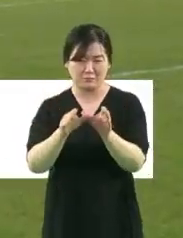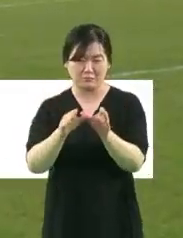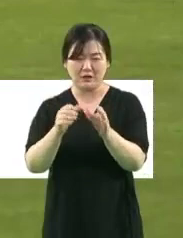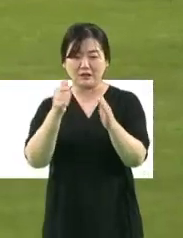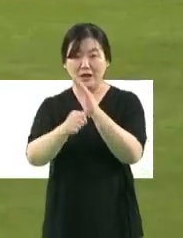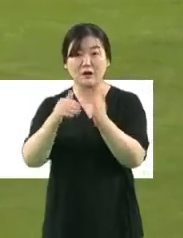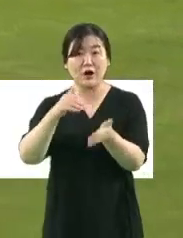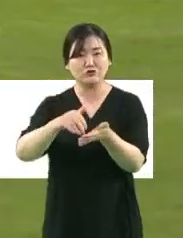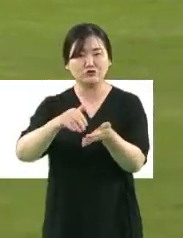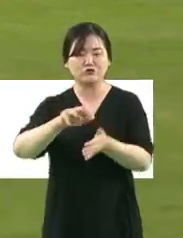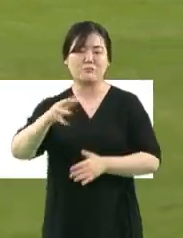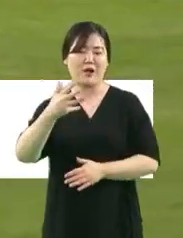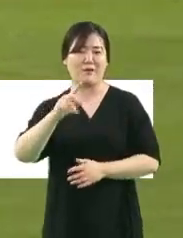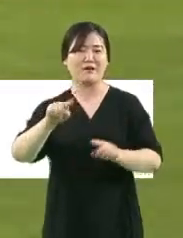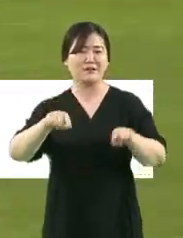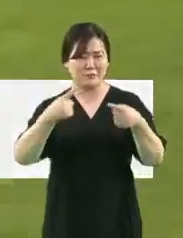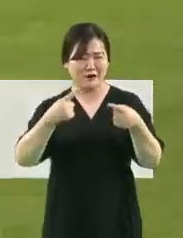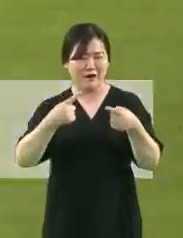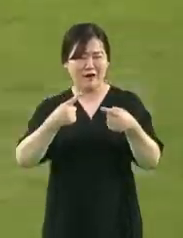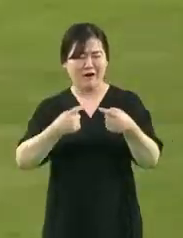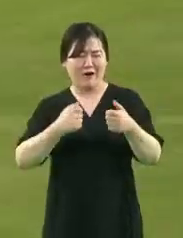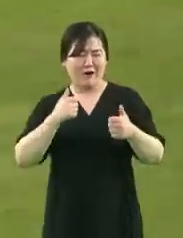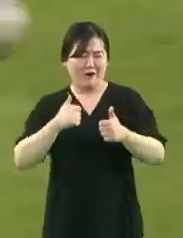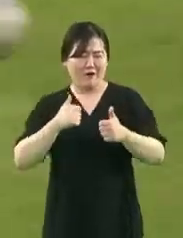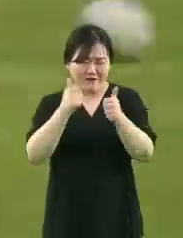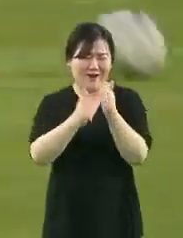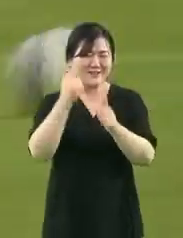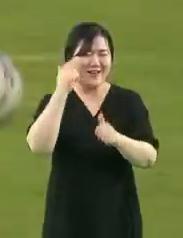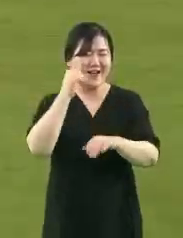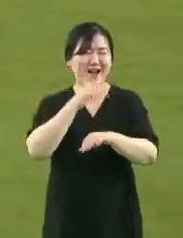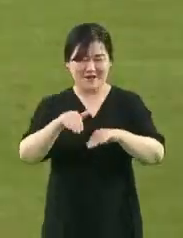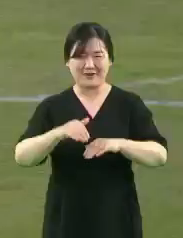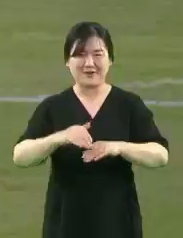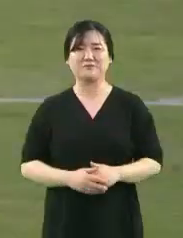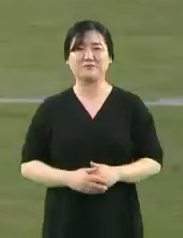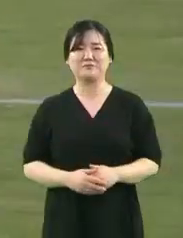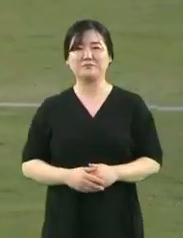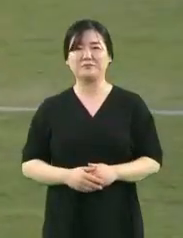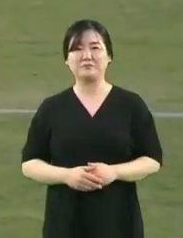47개 팀, 800여 명 선수가 출전해 열띤 경쟁을 펼치게 됩니다.